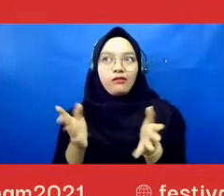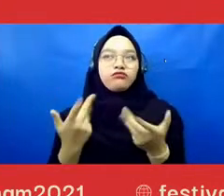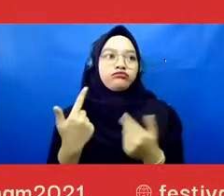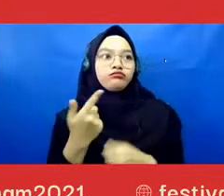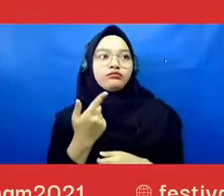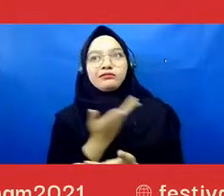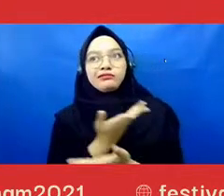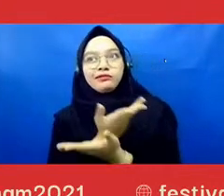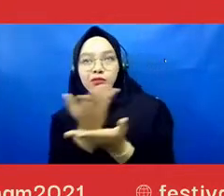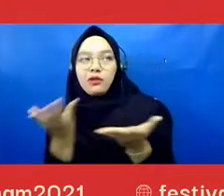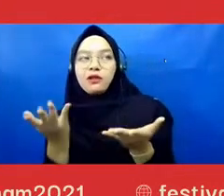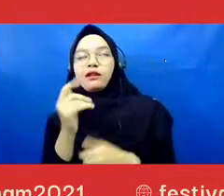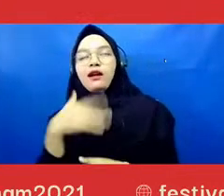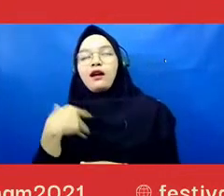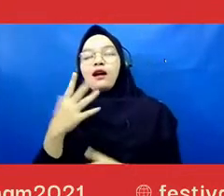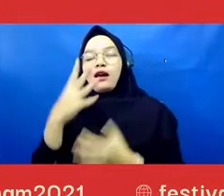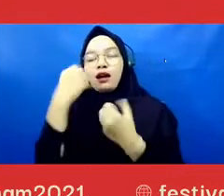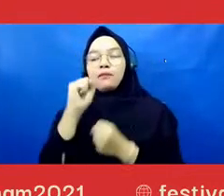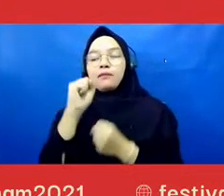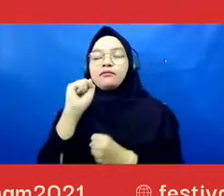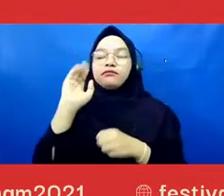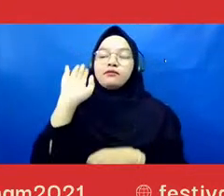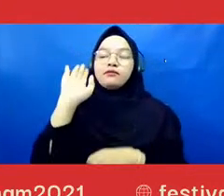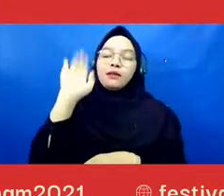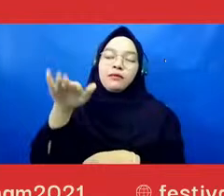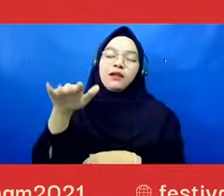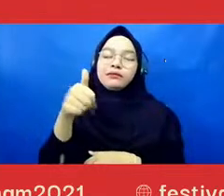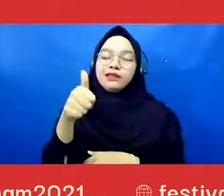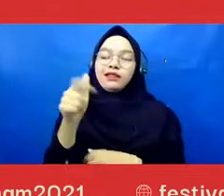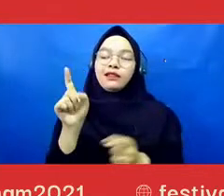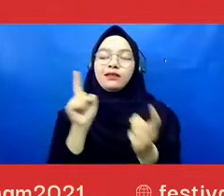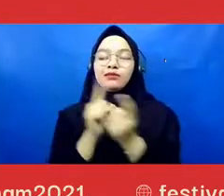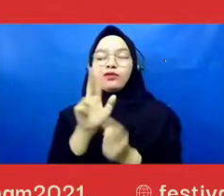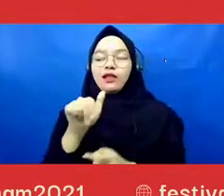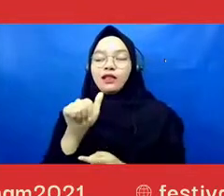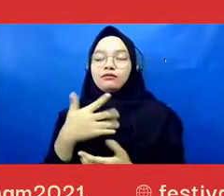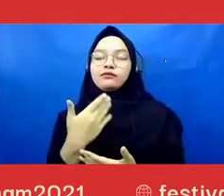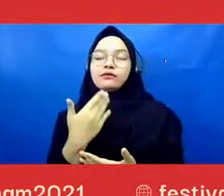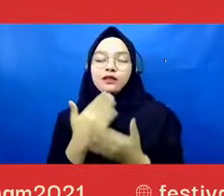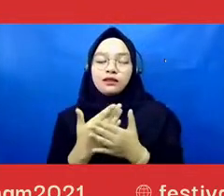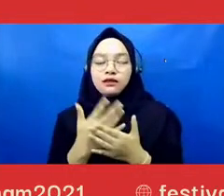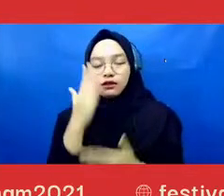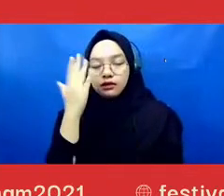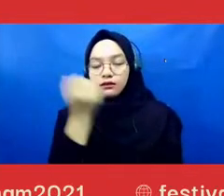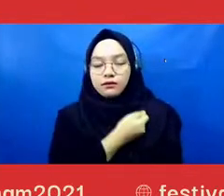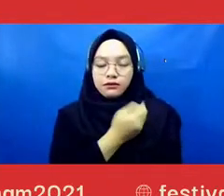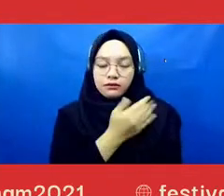Baik, acara kami tutup dengan ucapan wassalamualaikum warahmatullahi wabarakatuh.